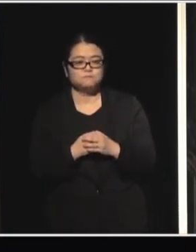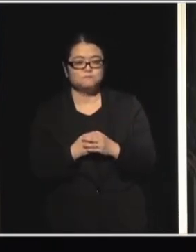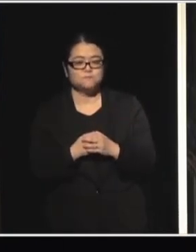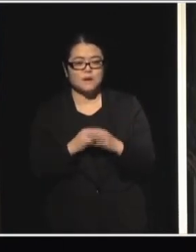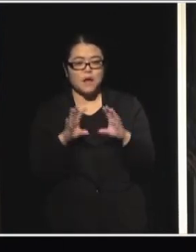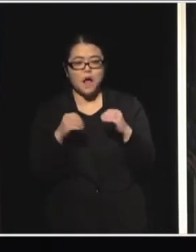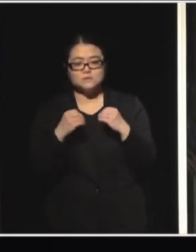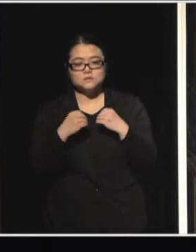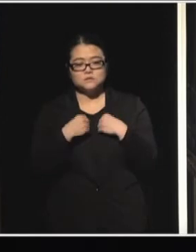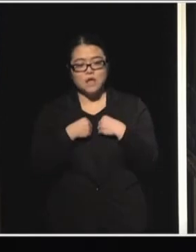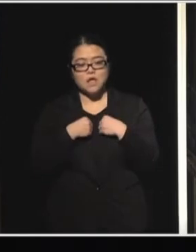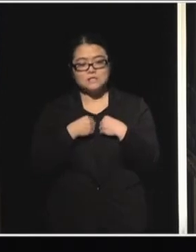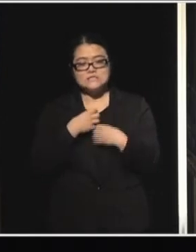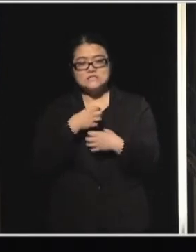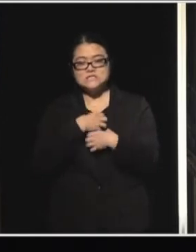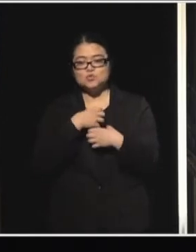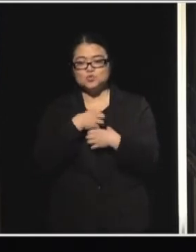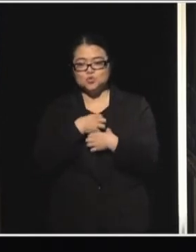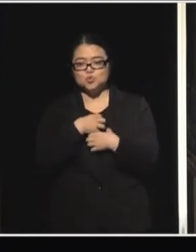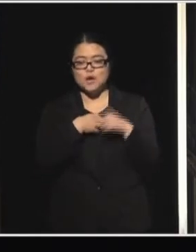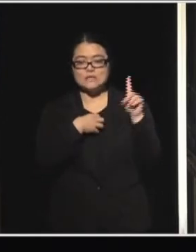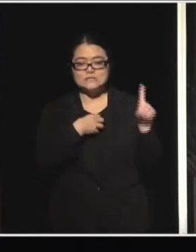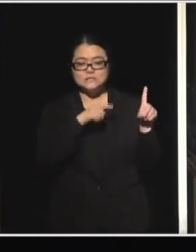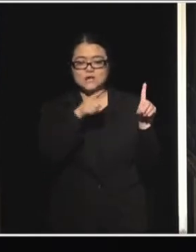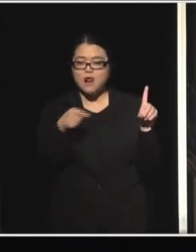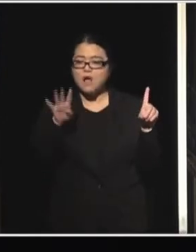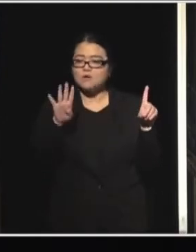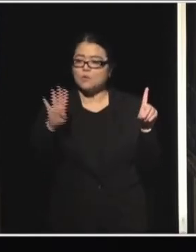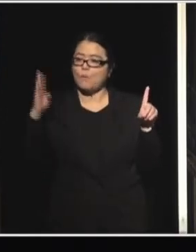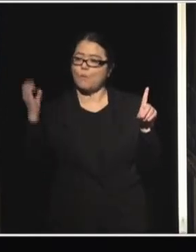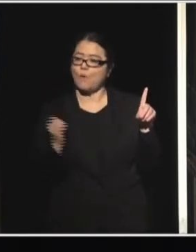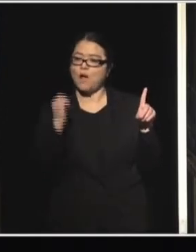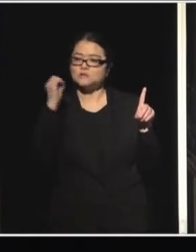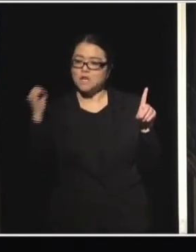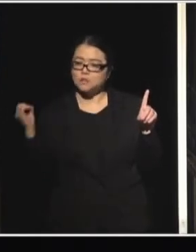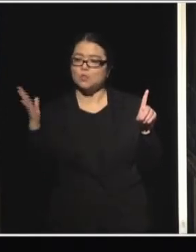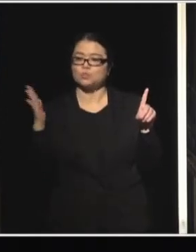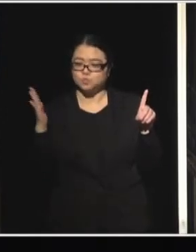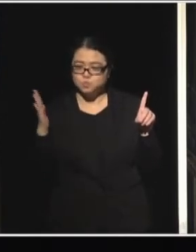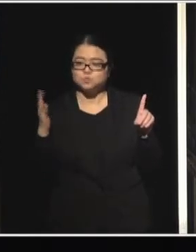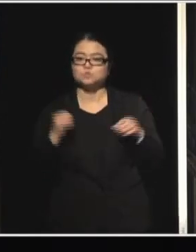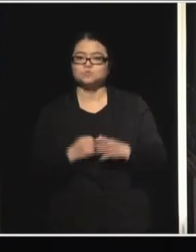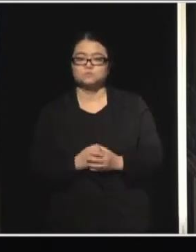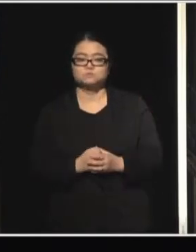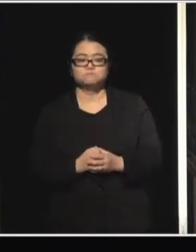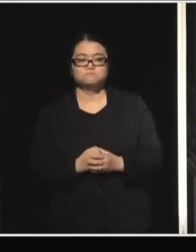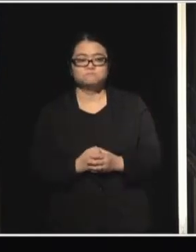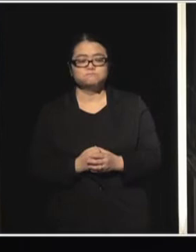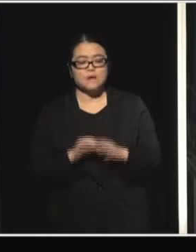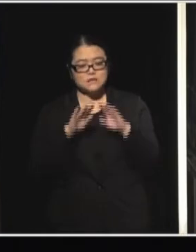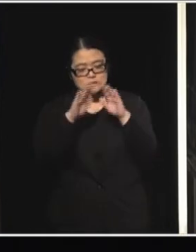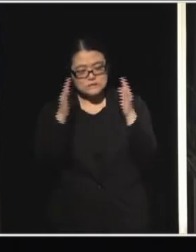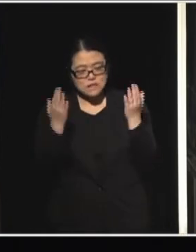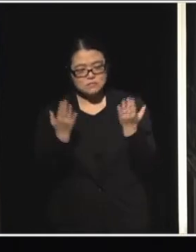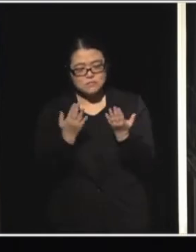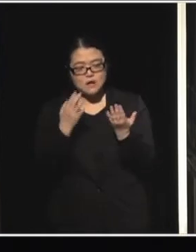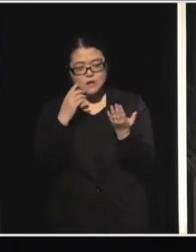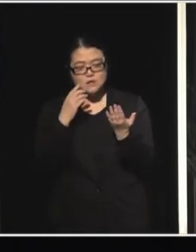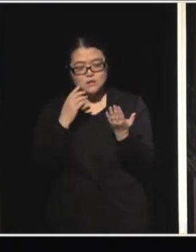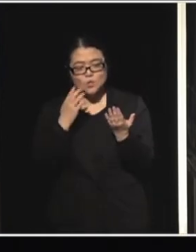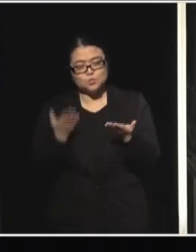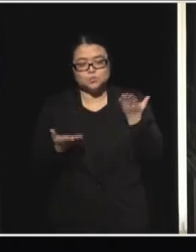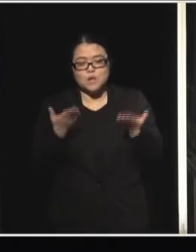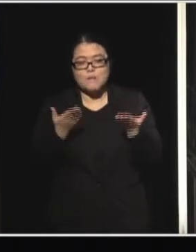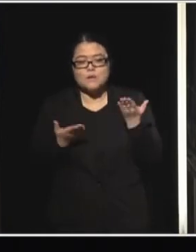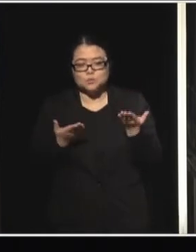ジスクは一番4%程度と報告があります全体の返せん数よりもやや高い傾向にあるという